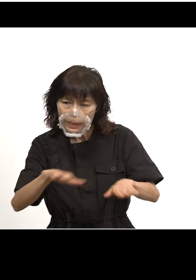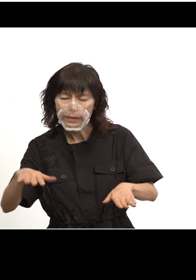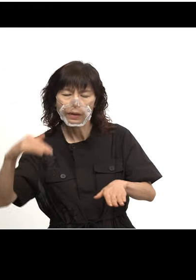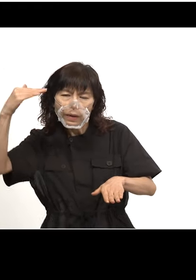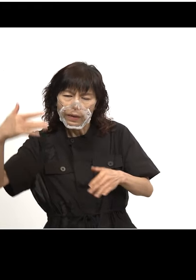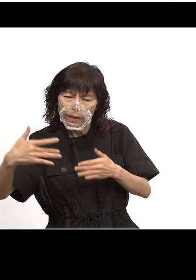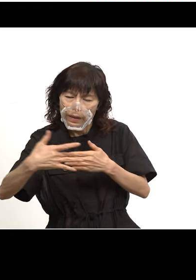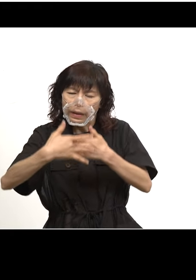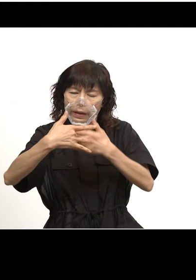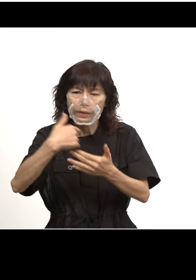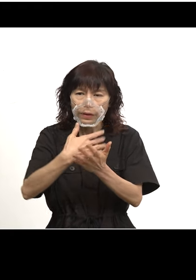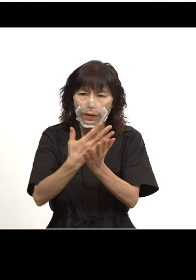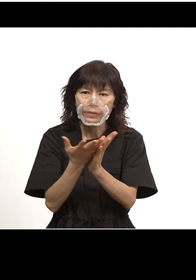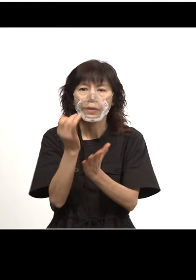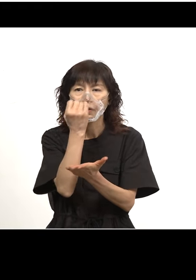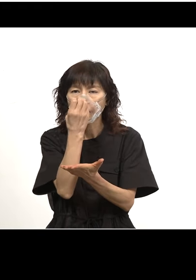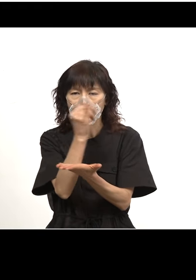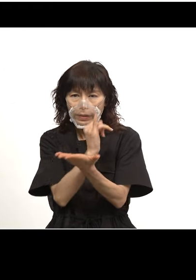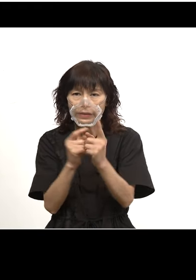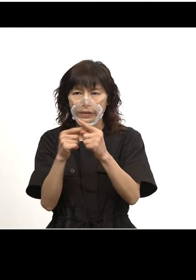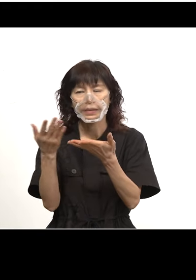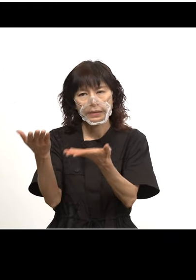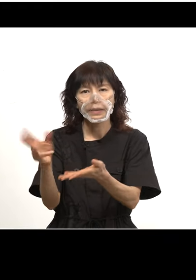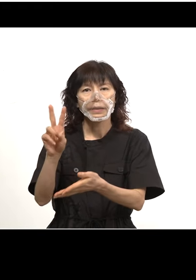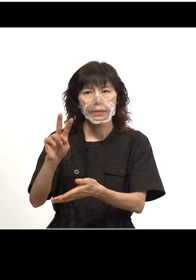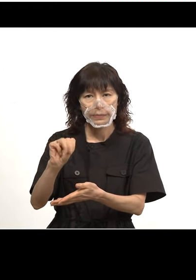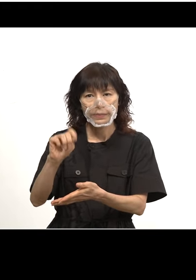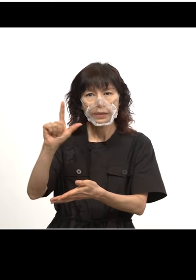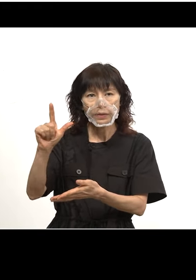觸即興等範疇的香港藝術家。有請 Mimi。